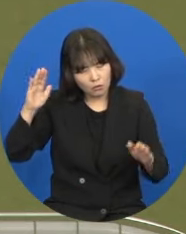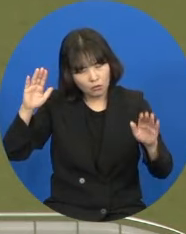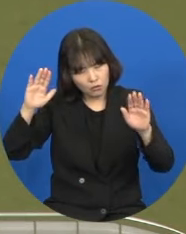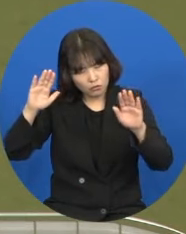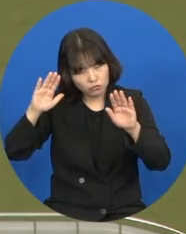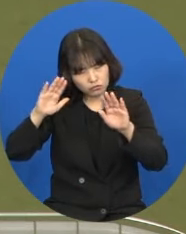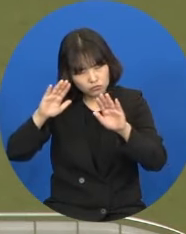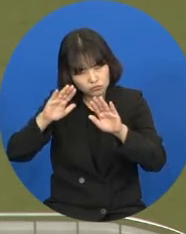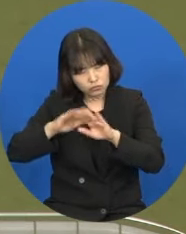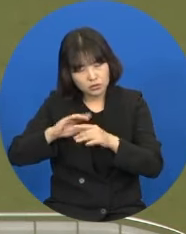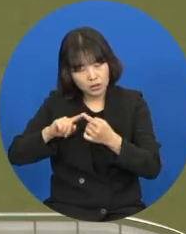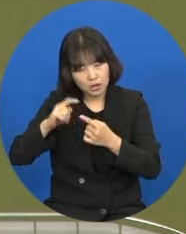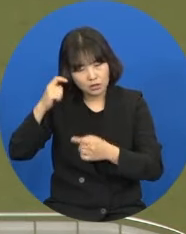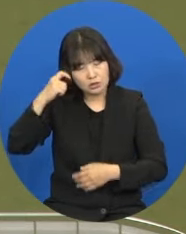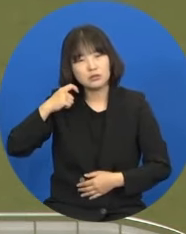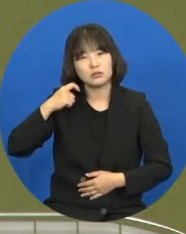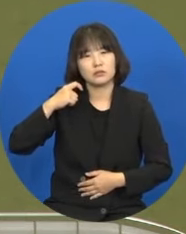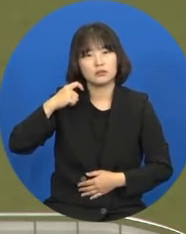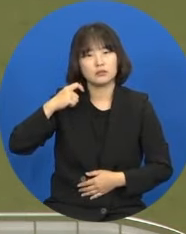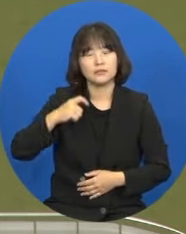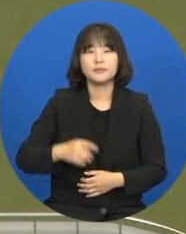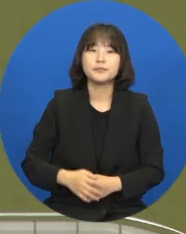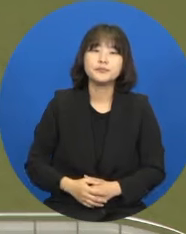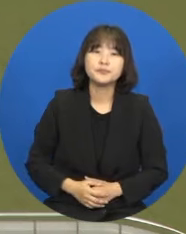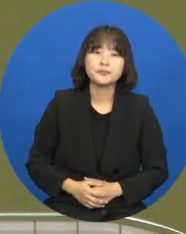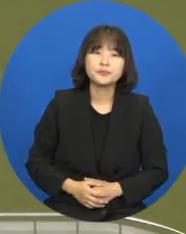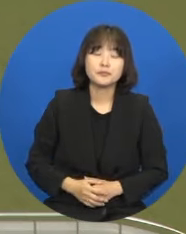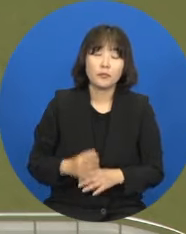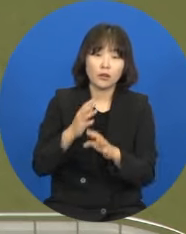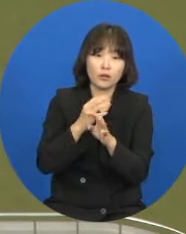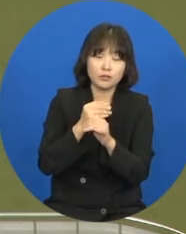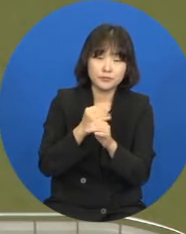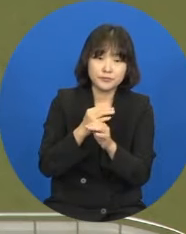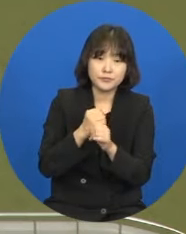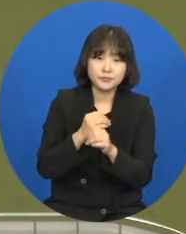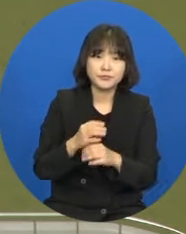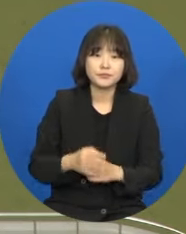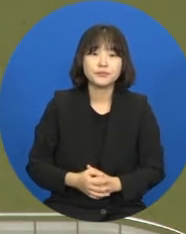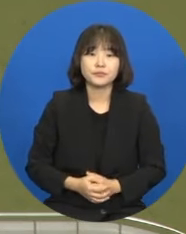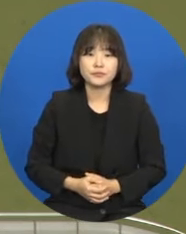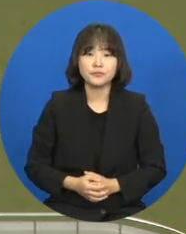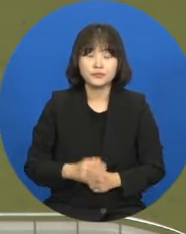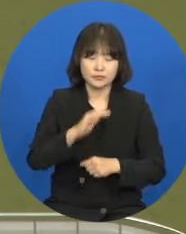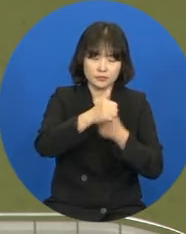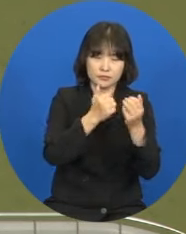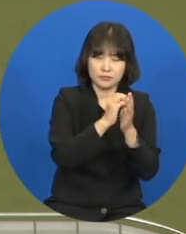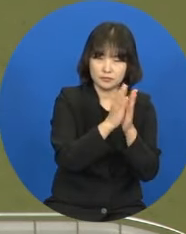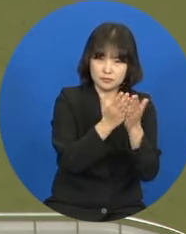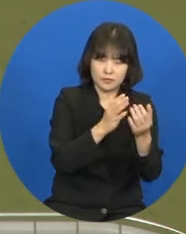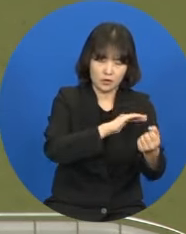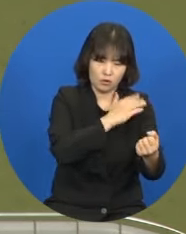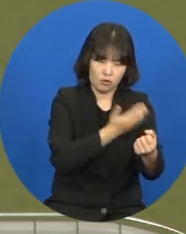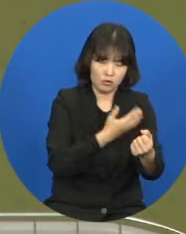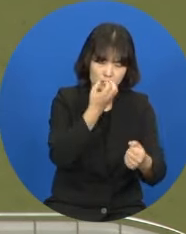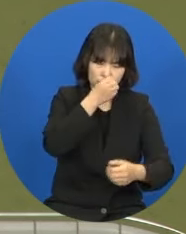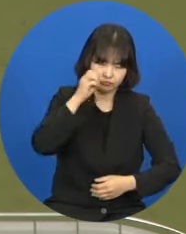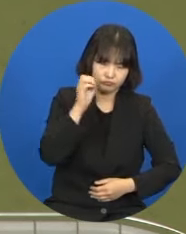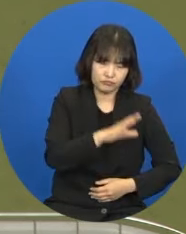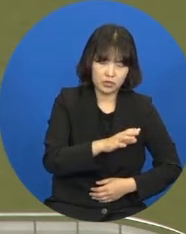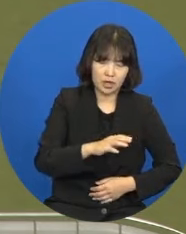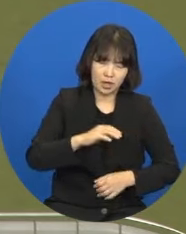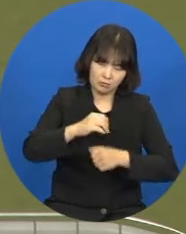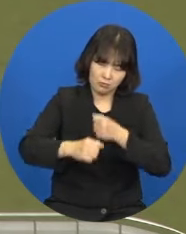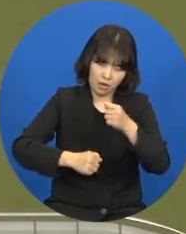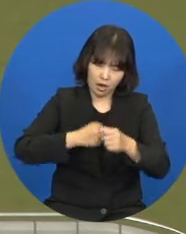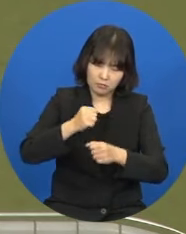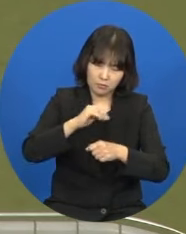것을 느낀 적이 있습니다 언제냐면 성경의 권위를 무시하고 막 자기들 마음대로